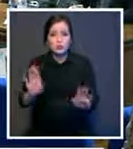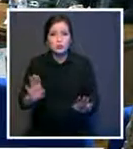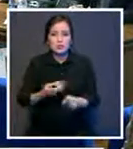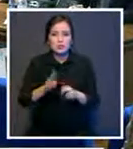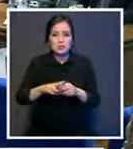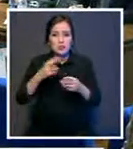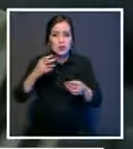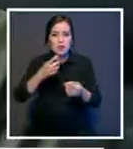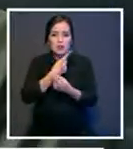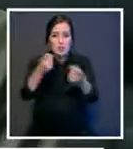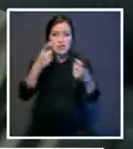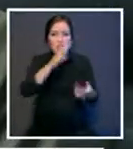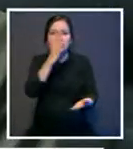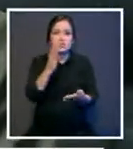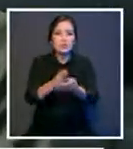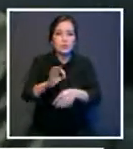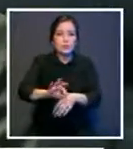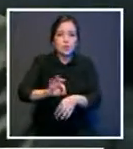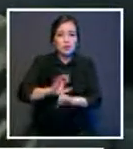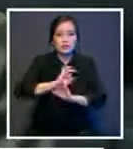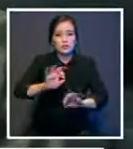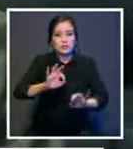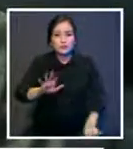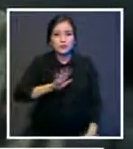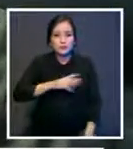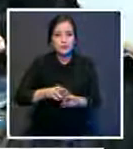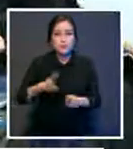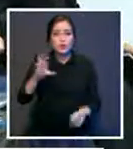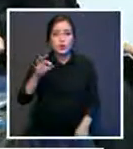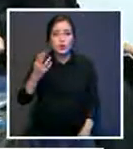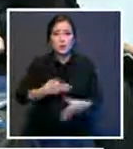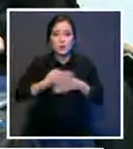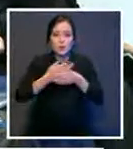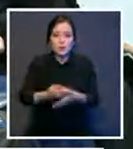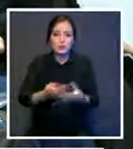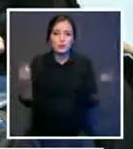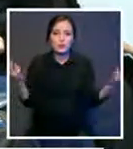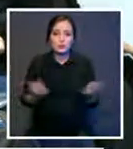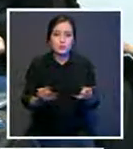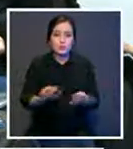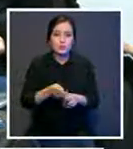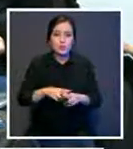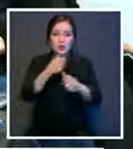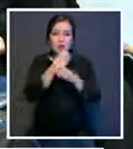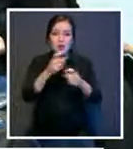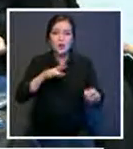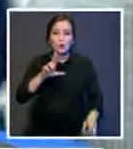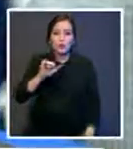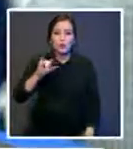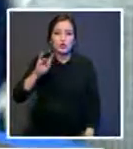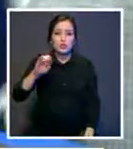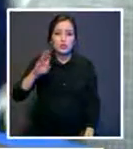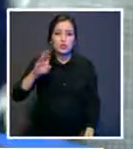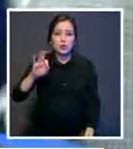оқшауланбағанын айтады. Сондай-ақ зардап шеккен тұрғындарға әлеуметтік көмек көрсету ісі кенжелеп тұрғанын да алаңдатады дейді. Әрі Курчатов